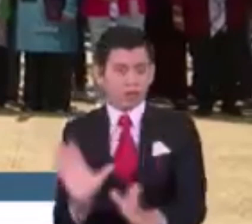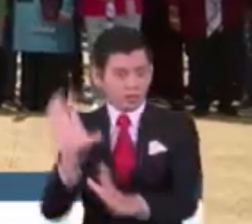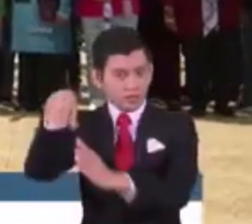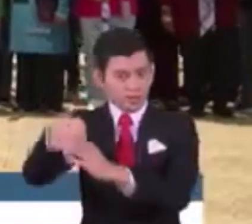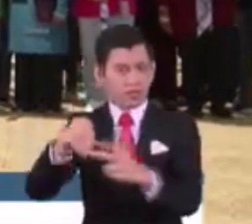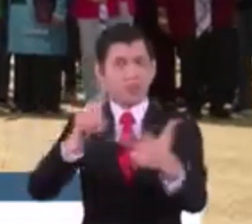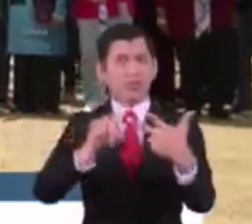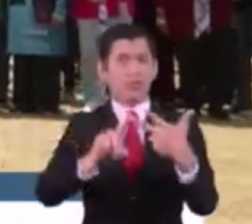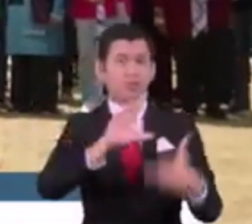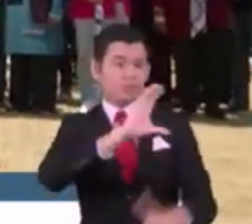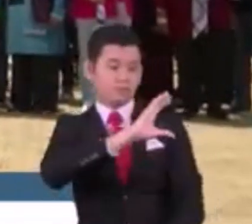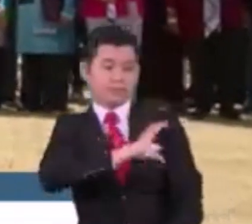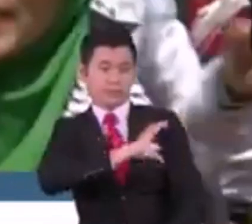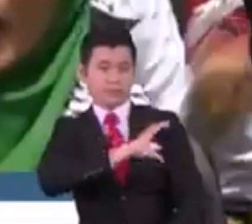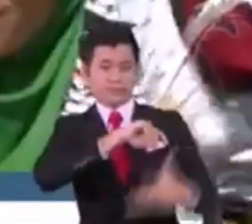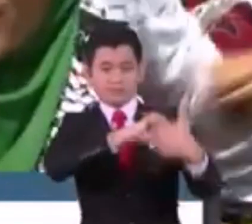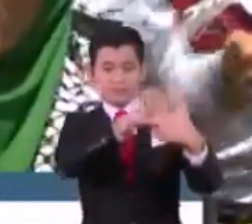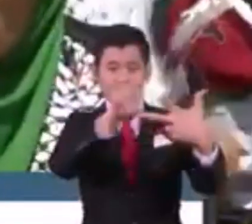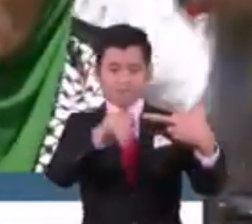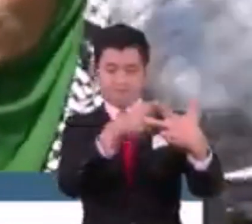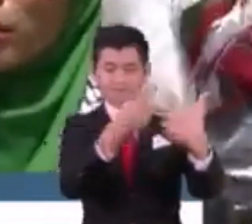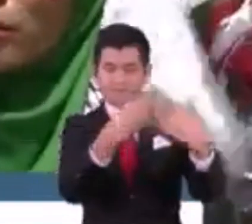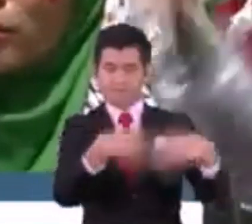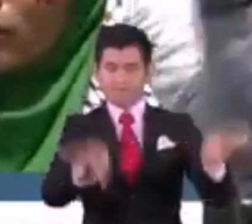dan polis.